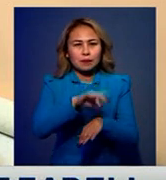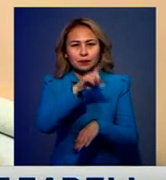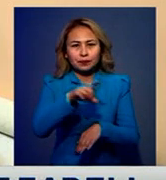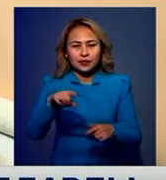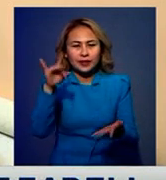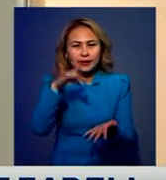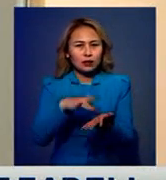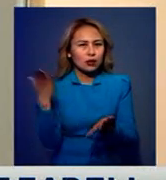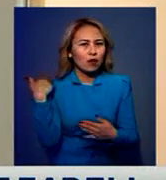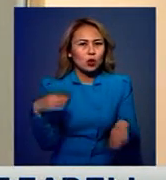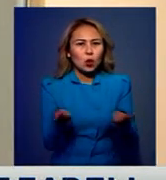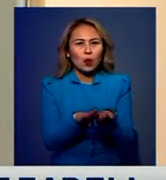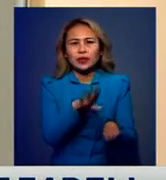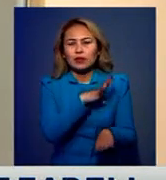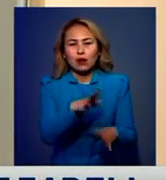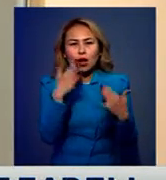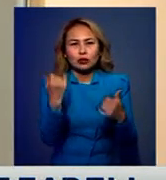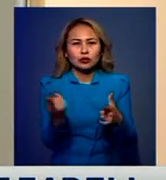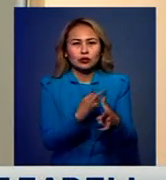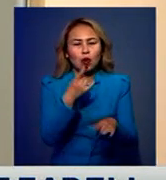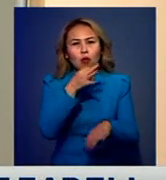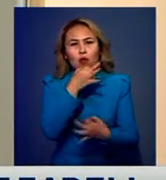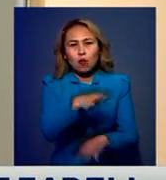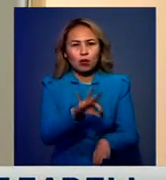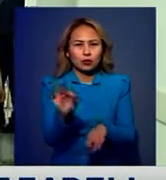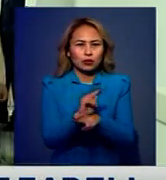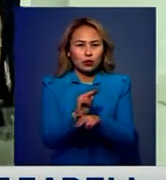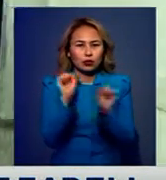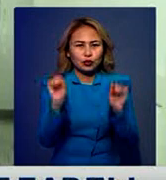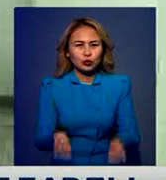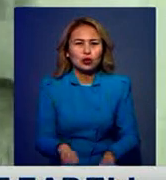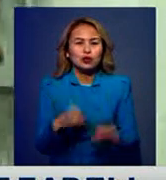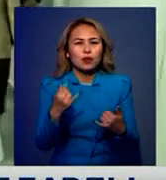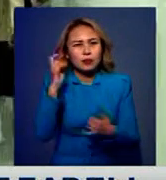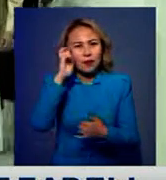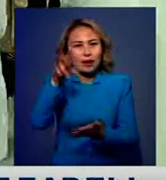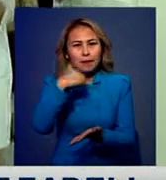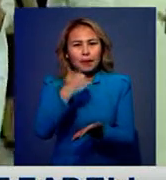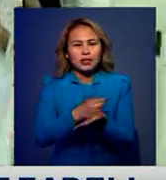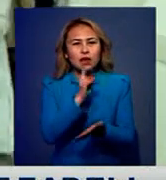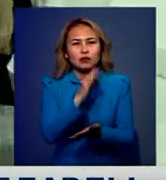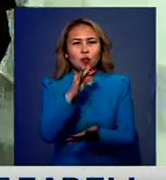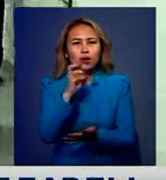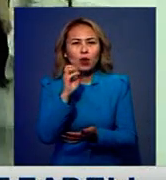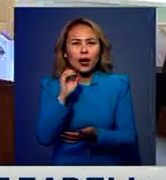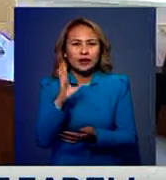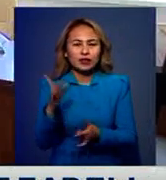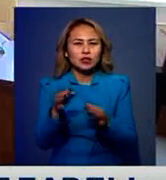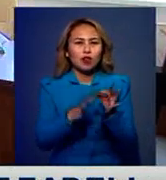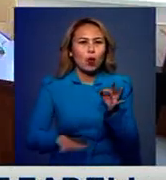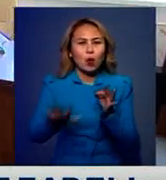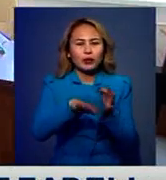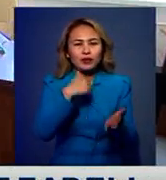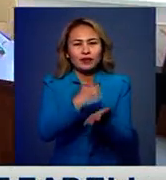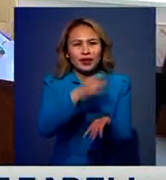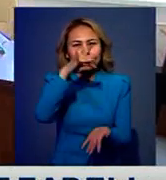емдейтін орталық жоқ еді, ал қазір аты жаман аурудан да айықтырады мұндағы дәрігерлер. Мемлекет басшысы Қасым Жомарт Тоқаевтың өңірге сапары